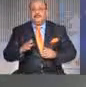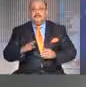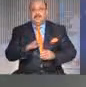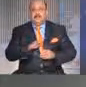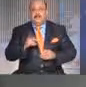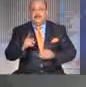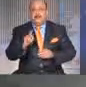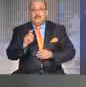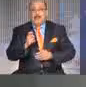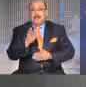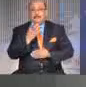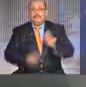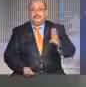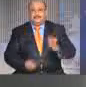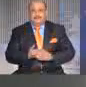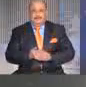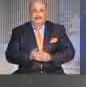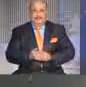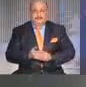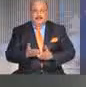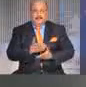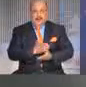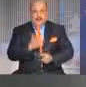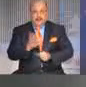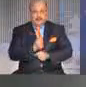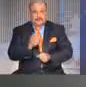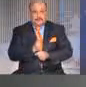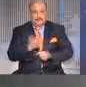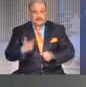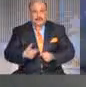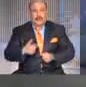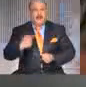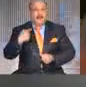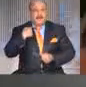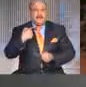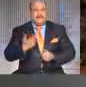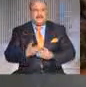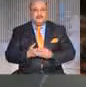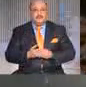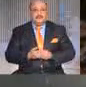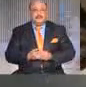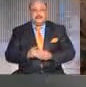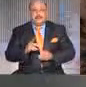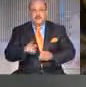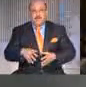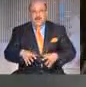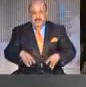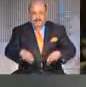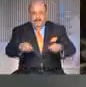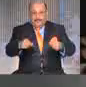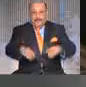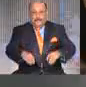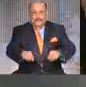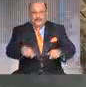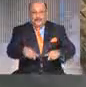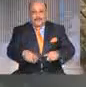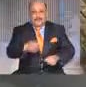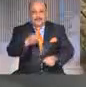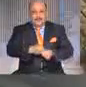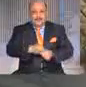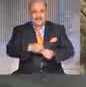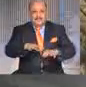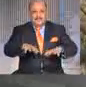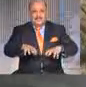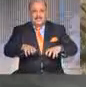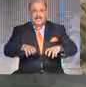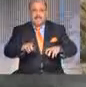ما جعل تلك المناطق تتحول إلى حقول قاحلة. هذه السيدة لم تعد تملك إلا دموعها تذرفها